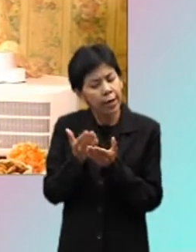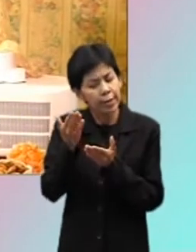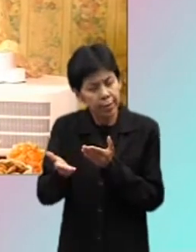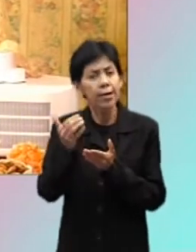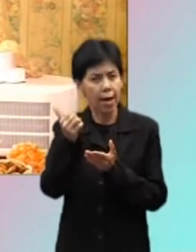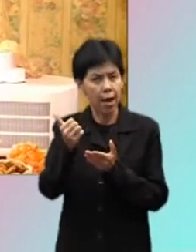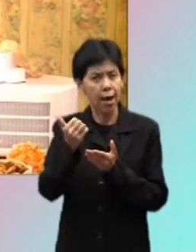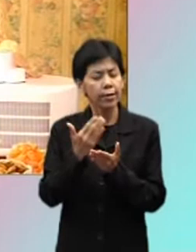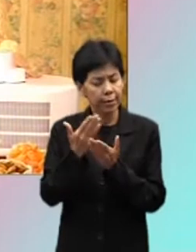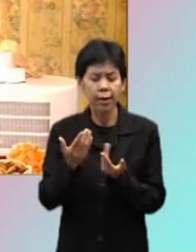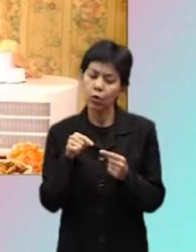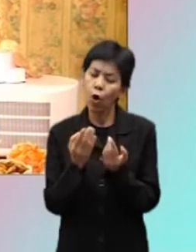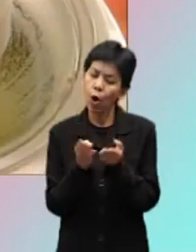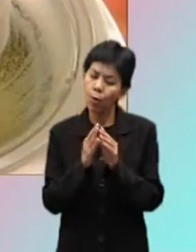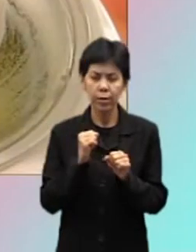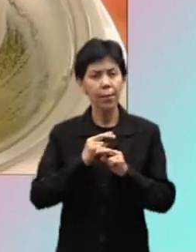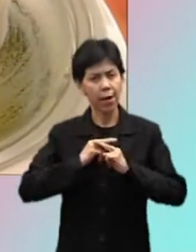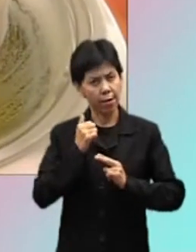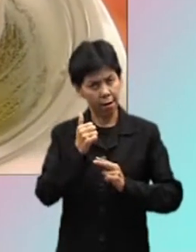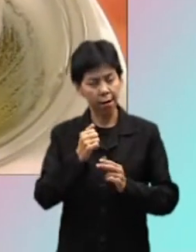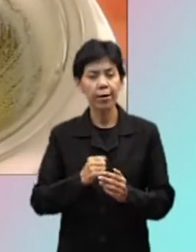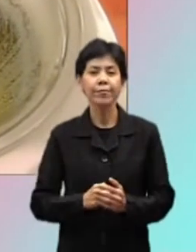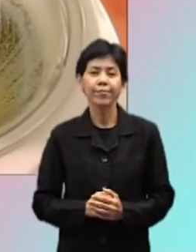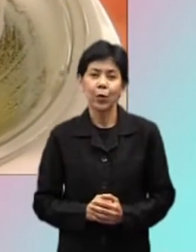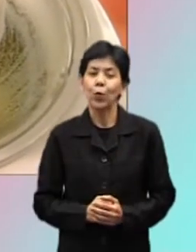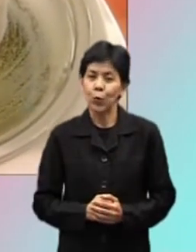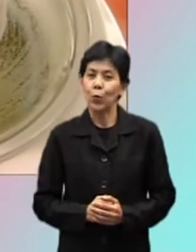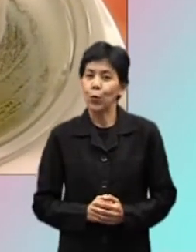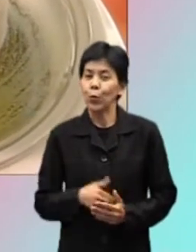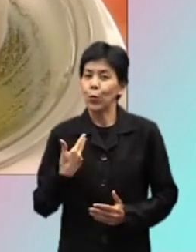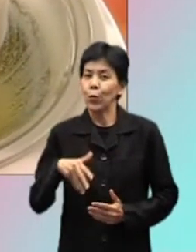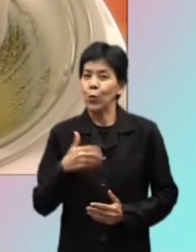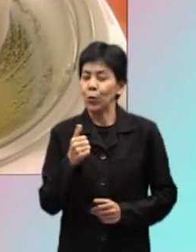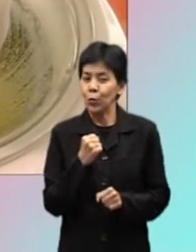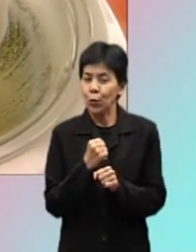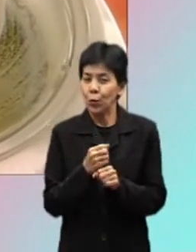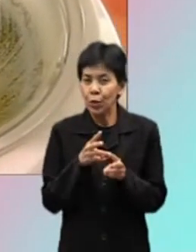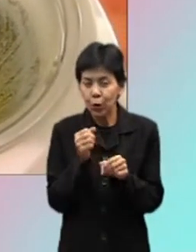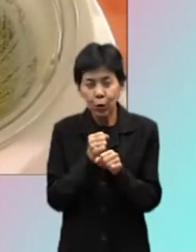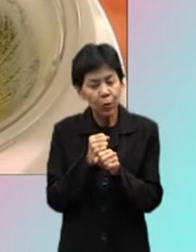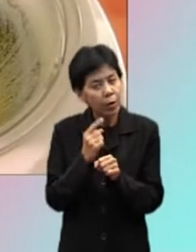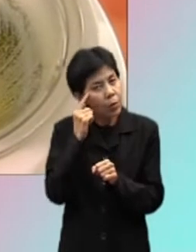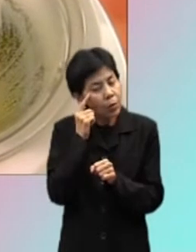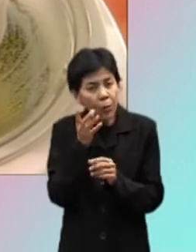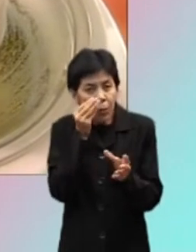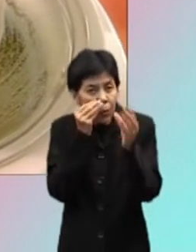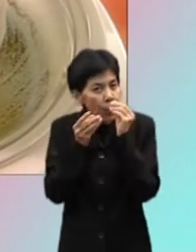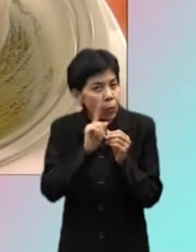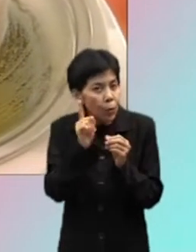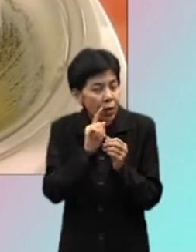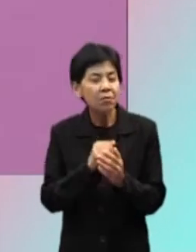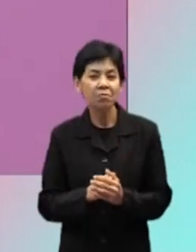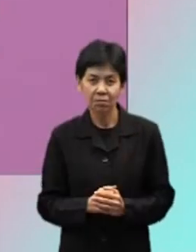าใช้ในครอบครัวได้ แหมลีลาคล่องแคล่วแบบนี้นะครับไม่ทราบว่าไปได้วิชามาจากไหนเนี่